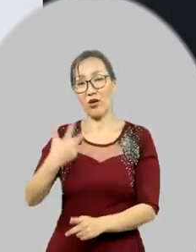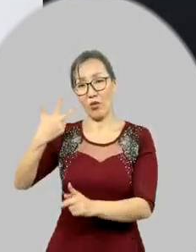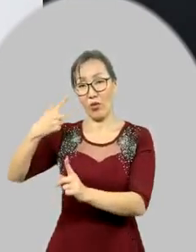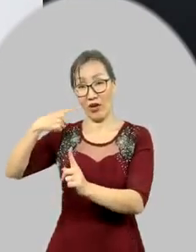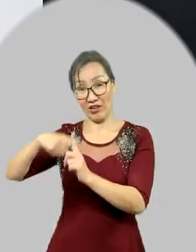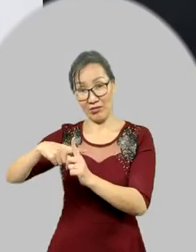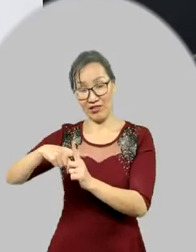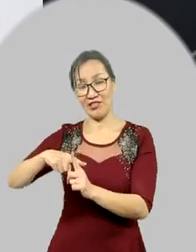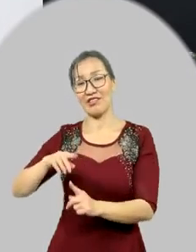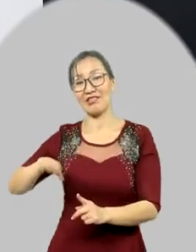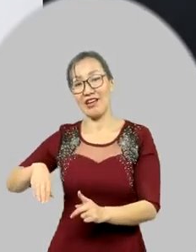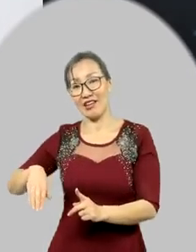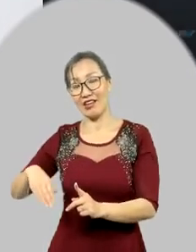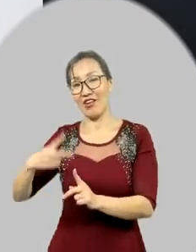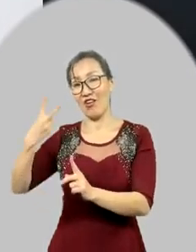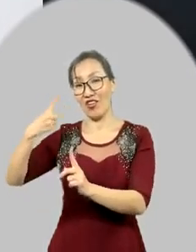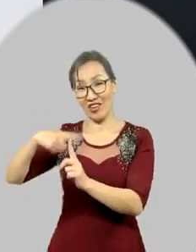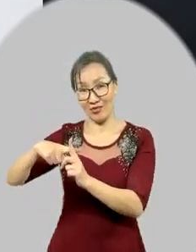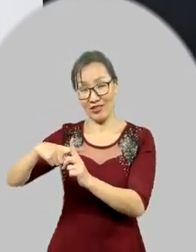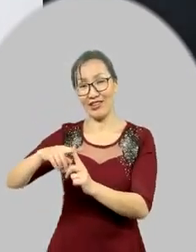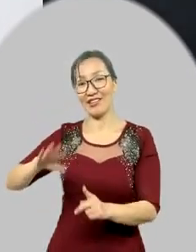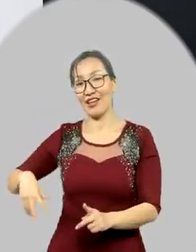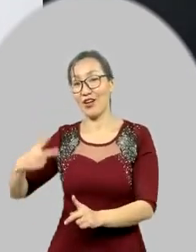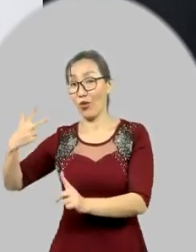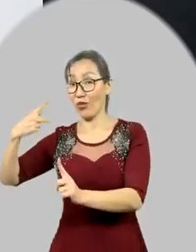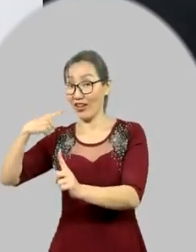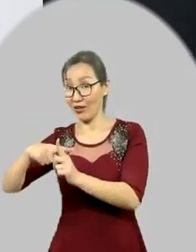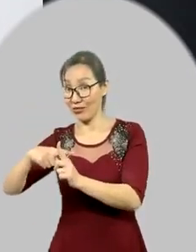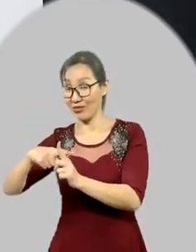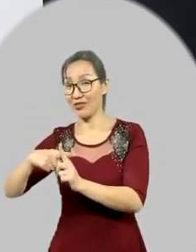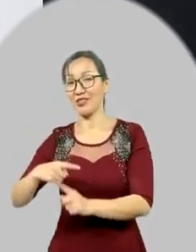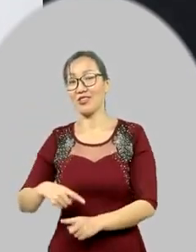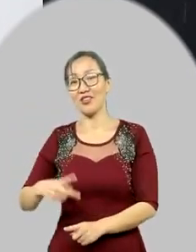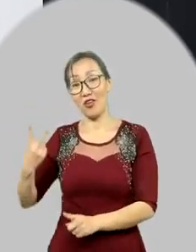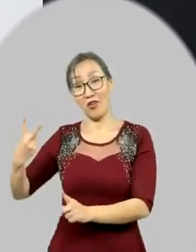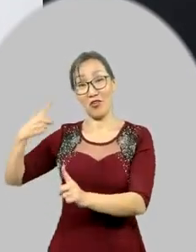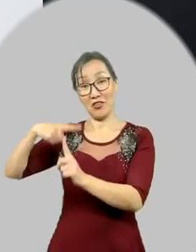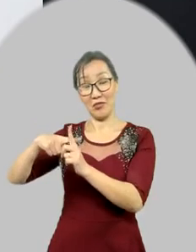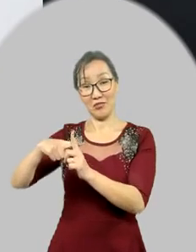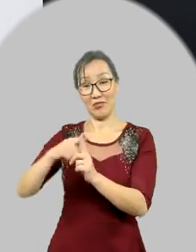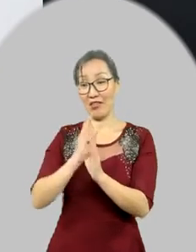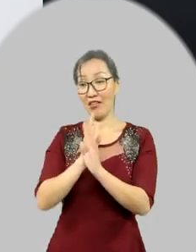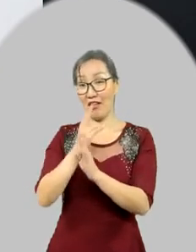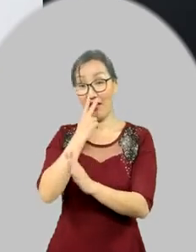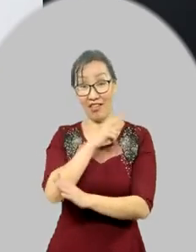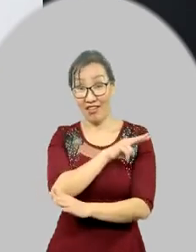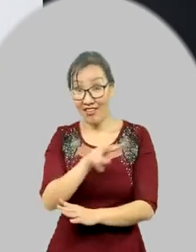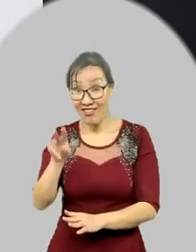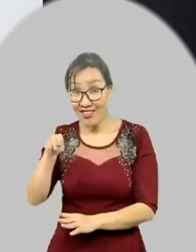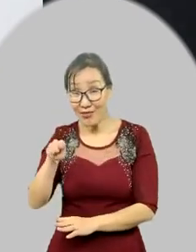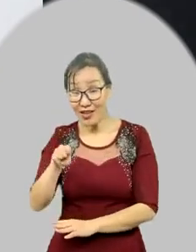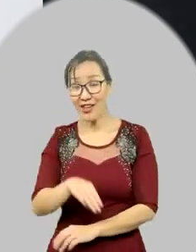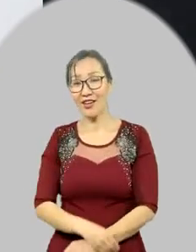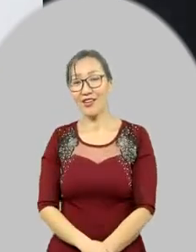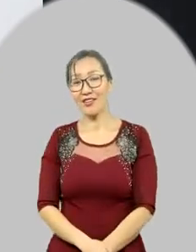3-аар нэмэгдээд, 2-оор нэмэгдээд, 3-аар нэмэгдээд, 2-оор нэмэгдсэн дараалал байна. Тэгвэл